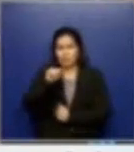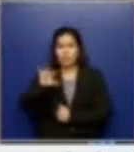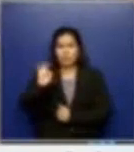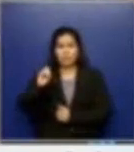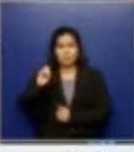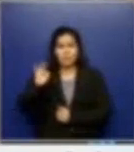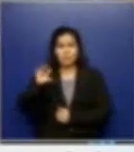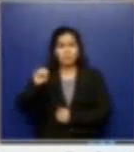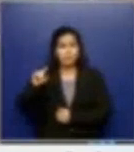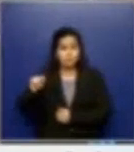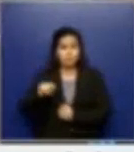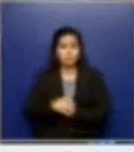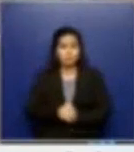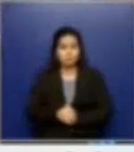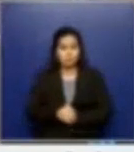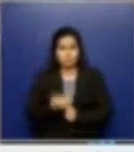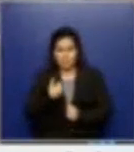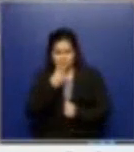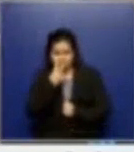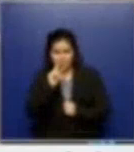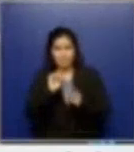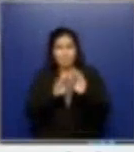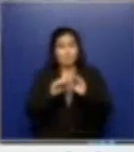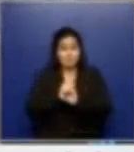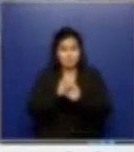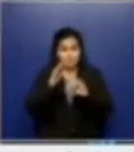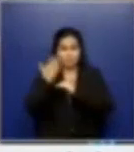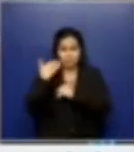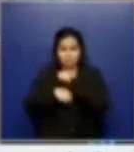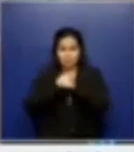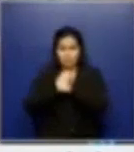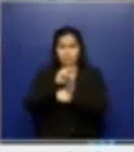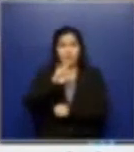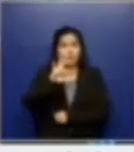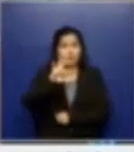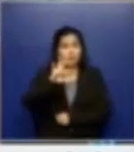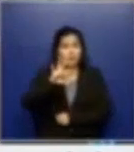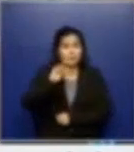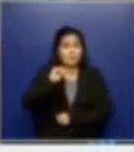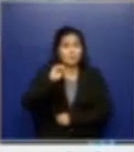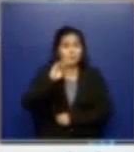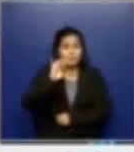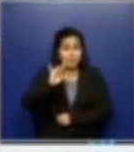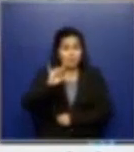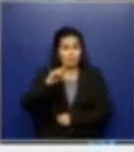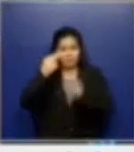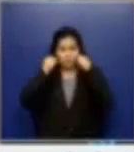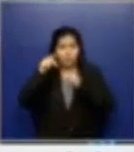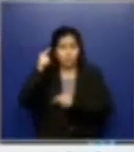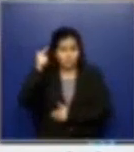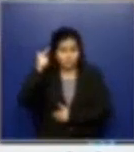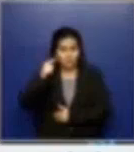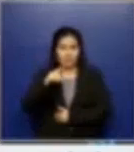5.99 บาทตัวนี้ท่านเกียรติสิทธิอมรเทียบชัดเจนเลยปี48นายกทักษิณเนี่ยดีเซลกับปี